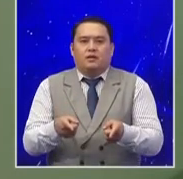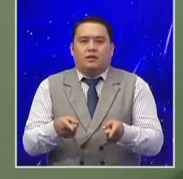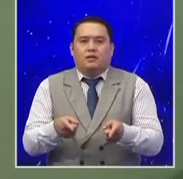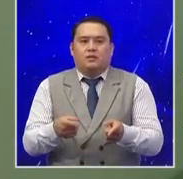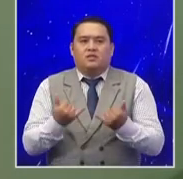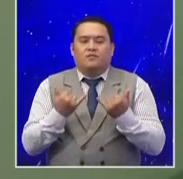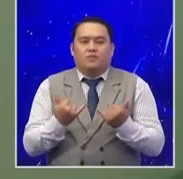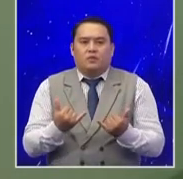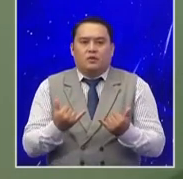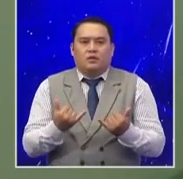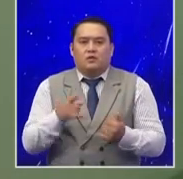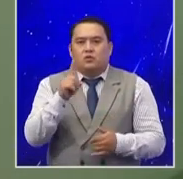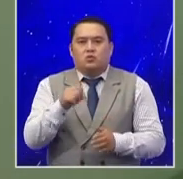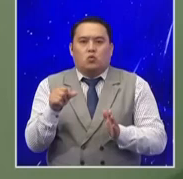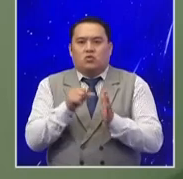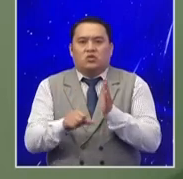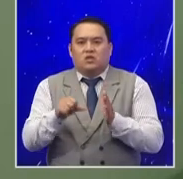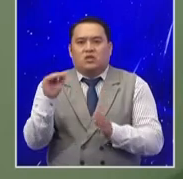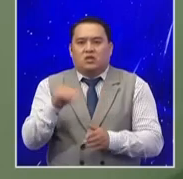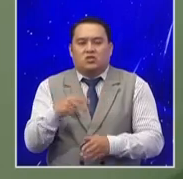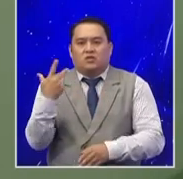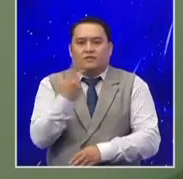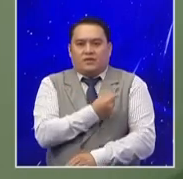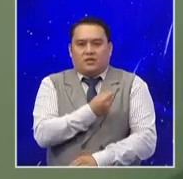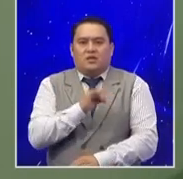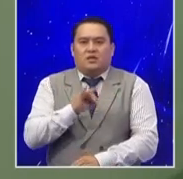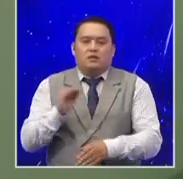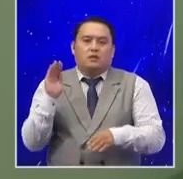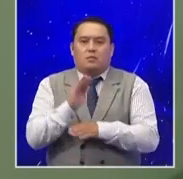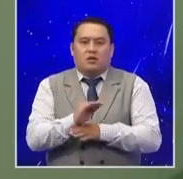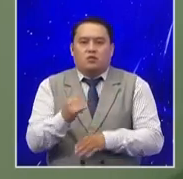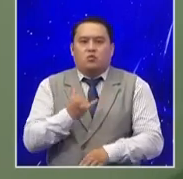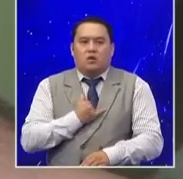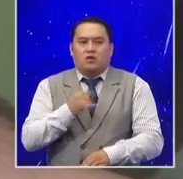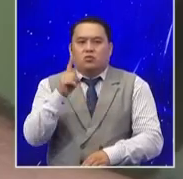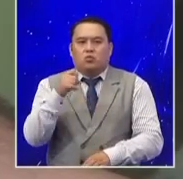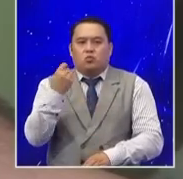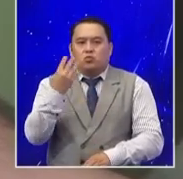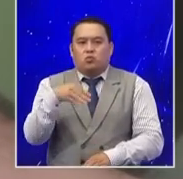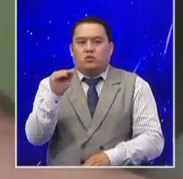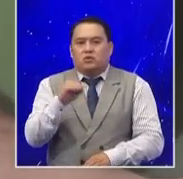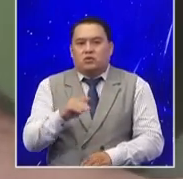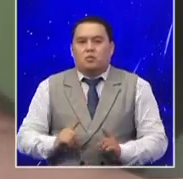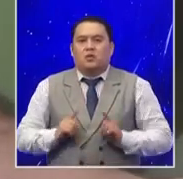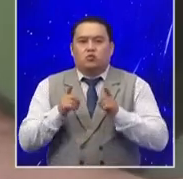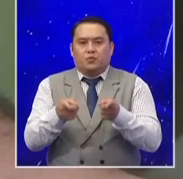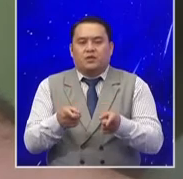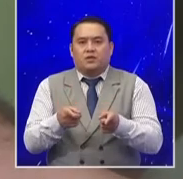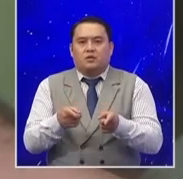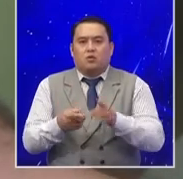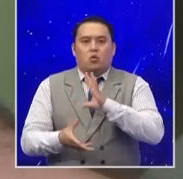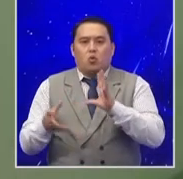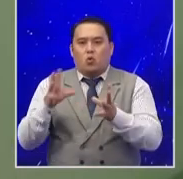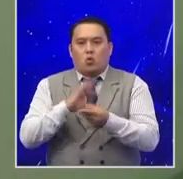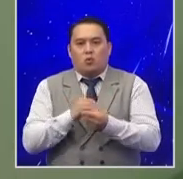на сегодняшний день 160 тысяч вакцин, и вот дополнительно еще 140 тысяч вакцин поступит, а в общей